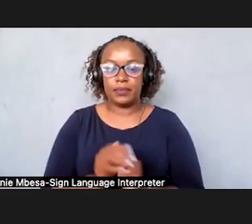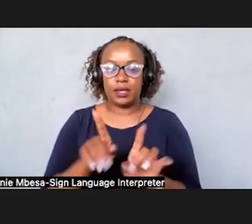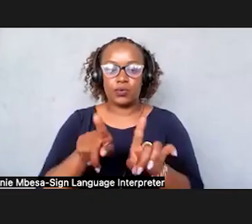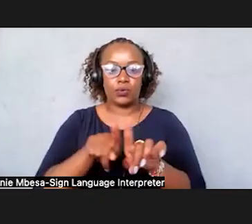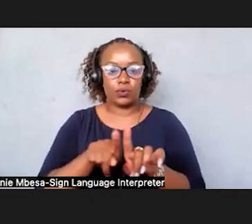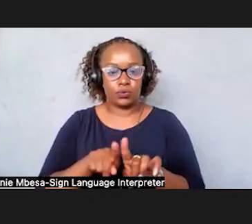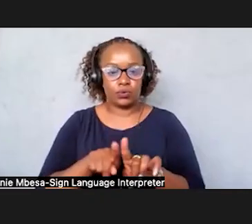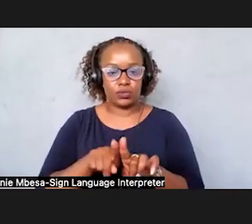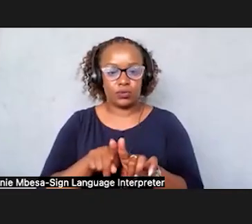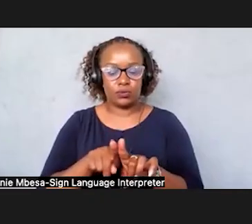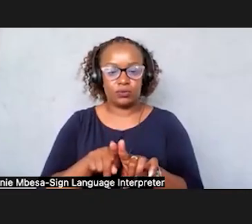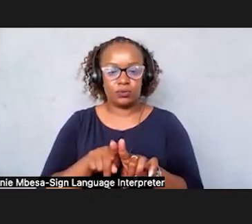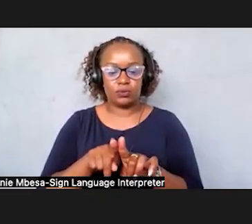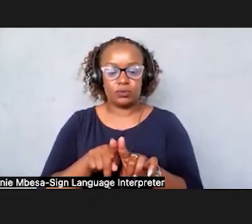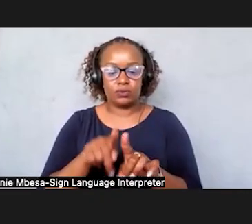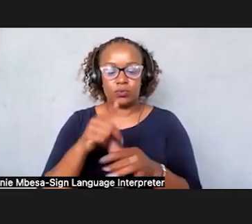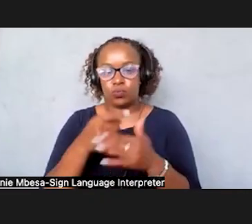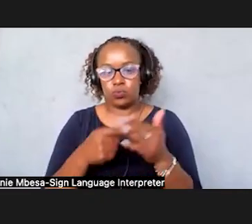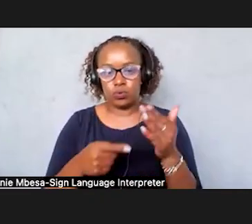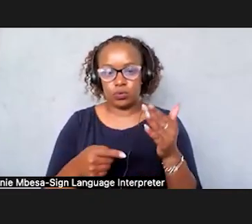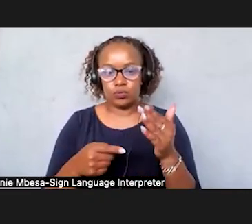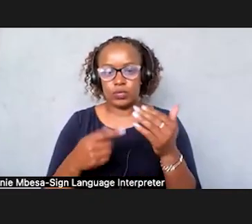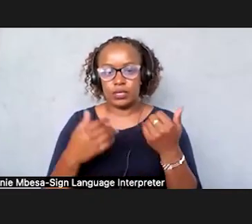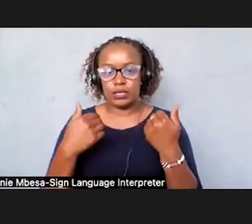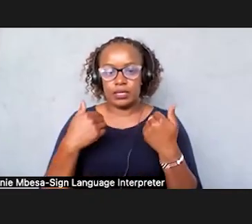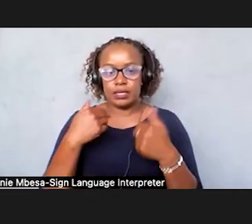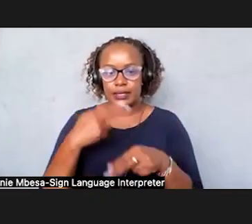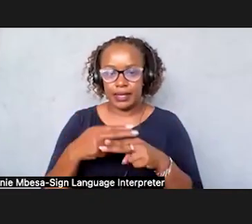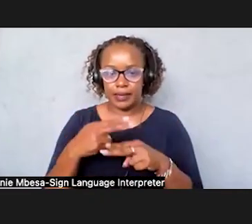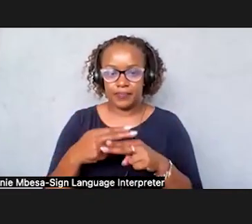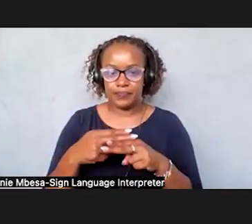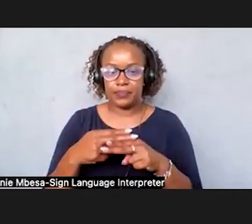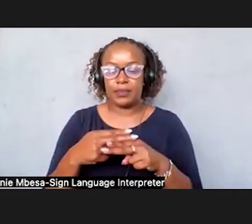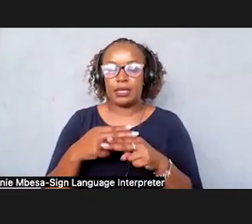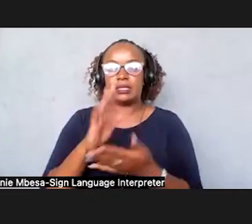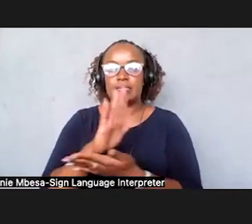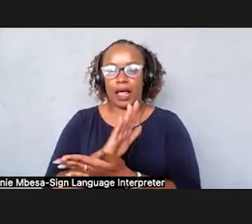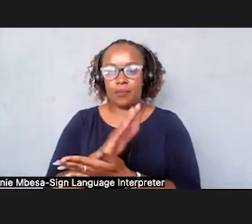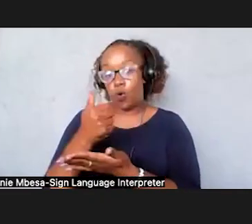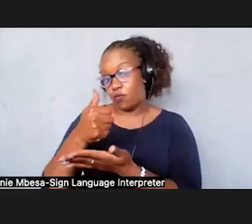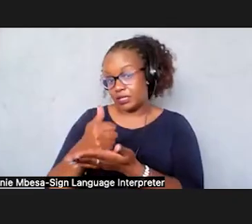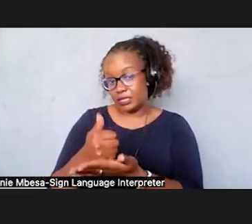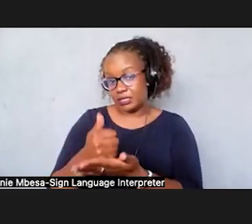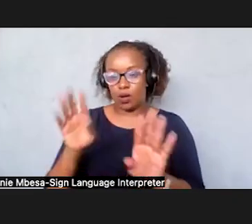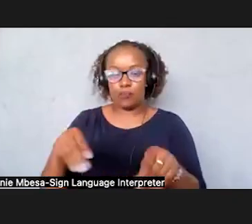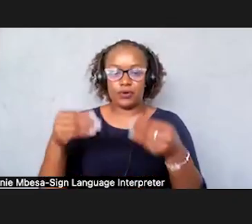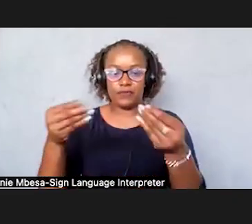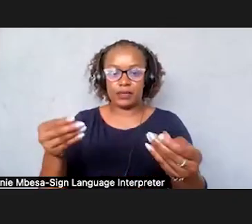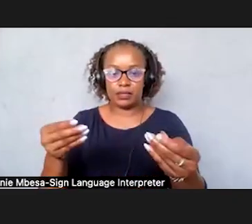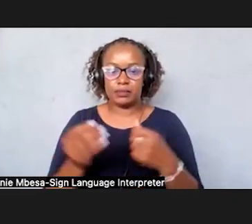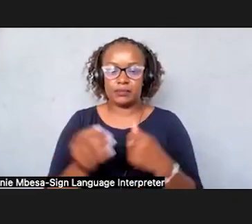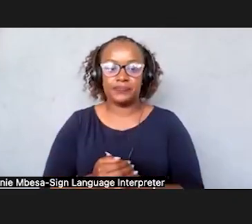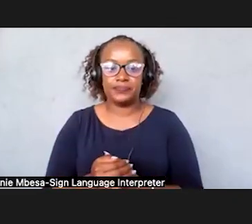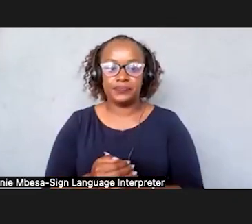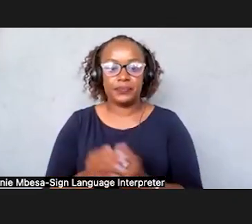Warada ለወረዳ ኦፊሶች ነበረ። offices were provided, በተለይ ፕሮግራም ዲዛይን እንዴት ማድረግ እንዳለባቸው especially